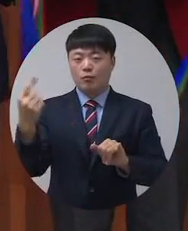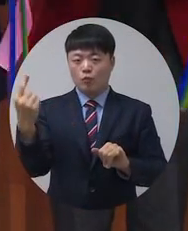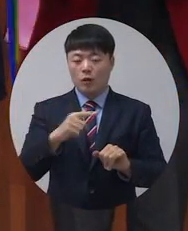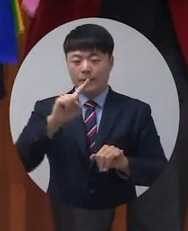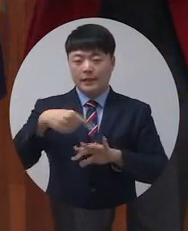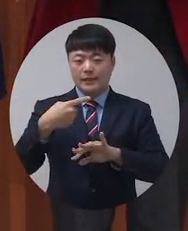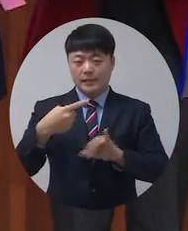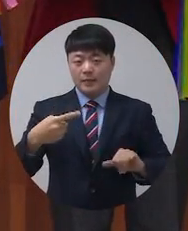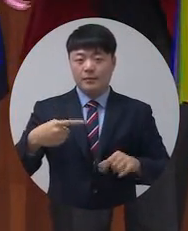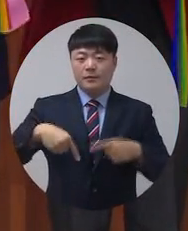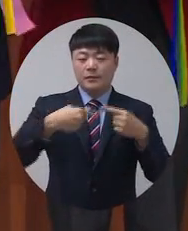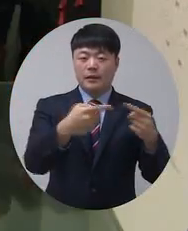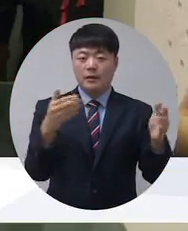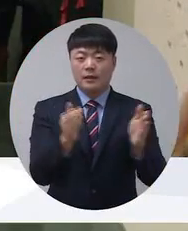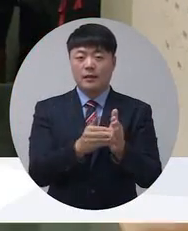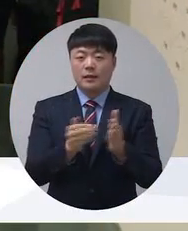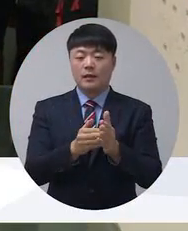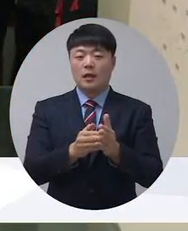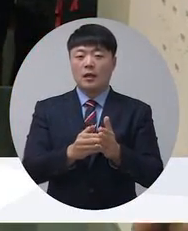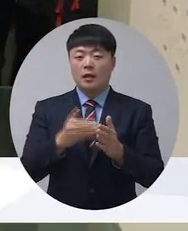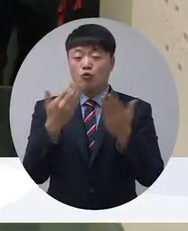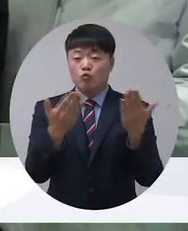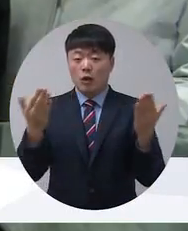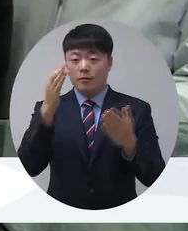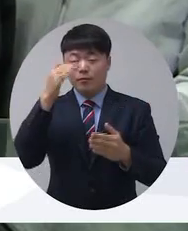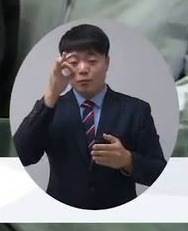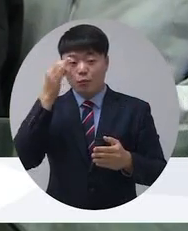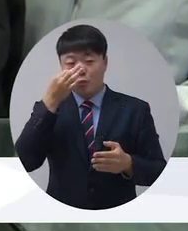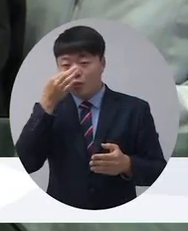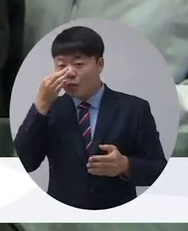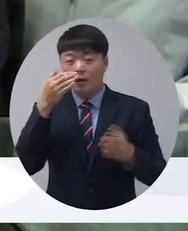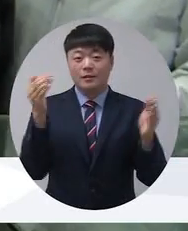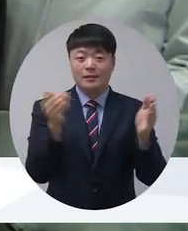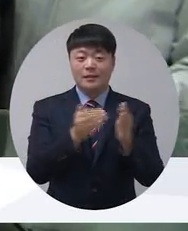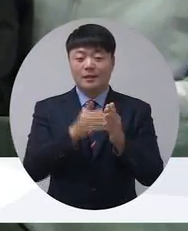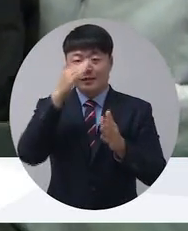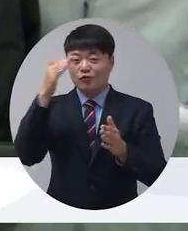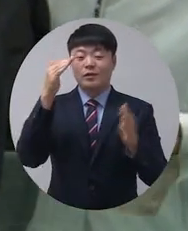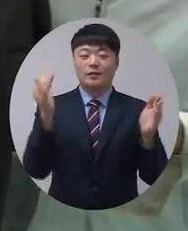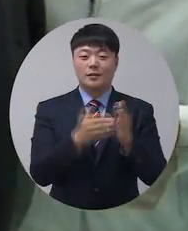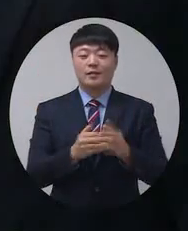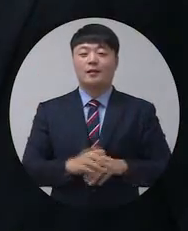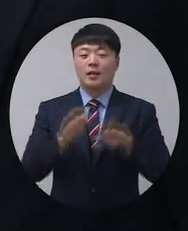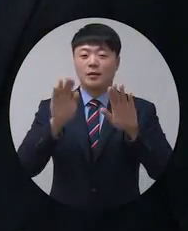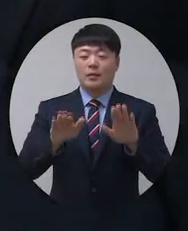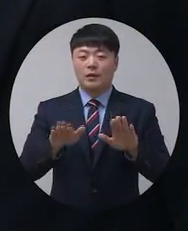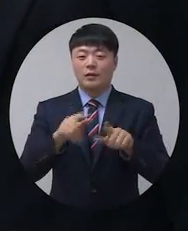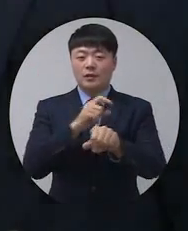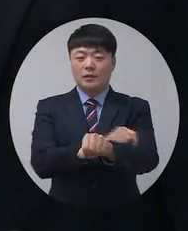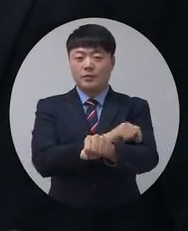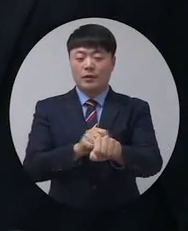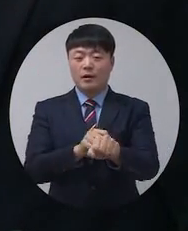참석했으며 개막식을 마친 후 기획 전시실로 이동해 전시 유물을 관람하는 시간을 가졌습니다. 이번